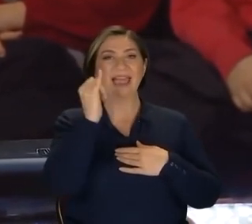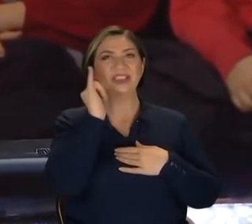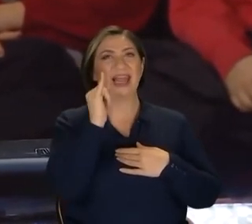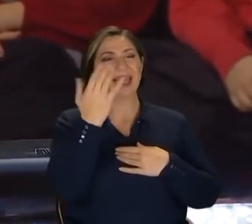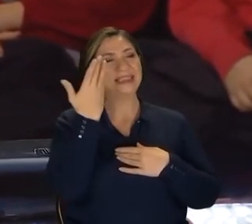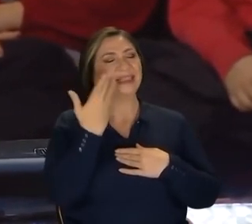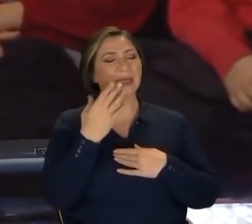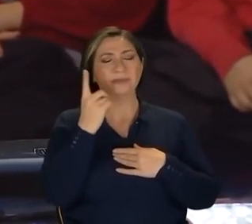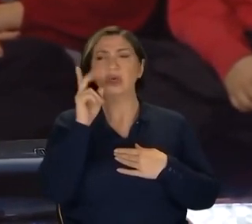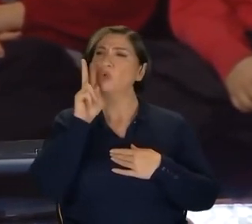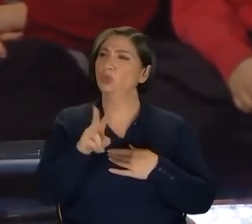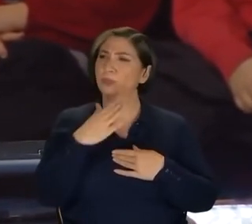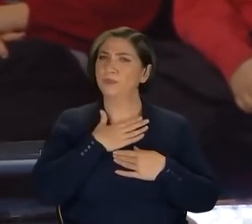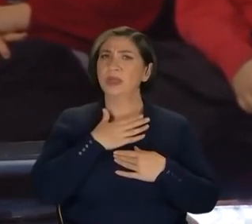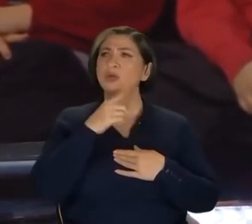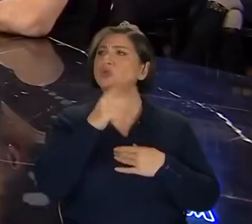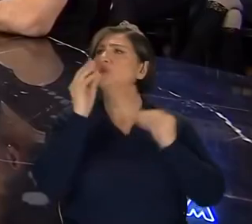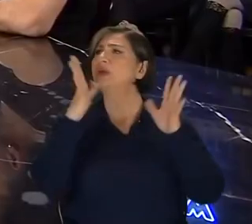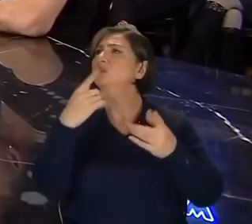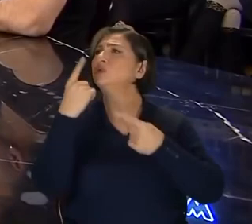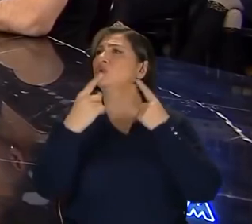eleştirileri izlerken şeye rastladım. Yani şu çok